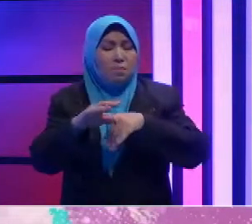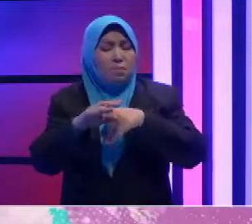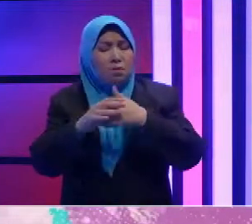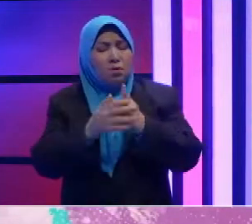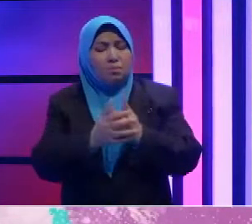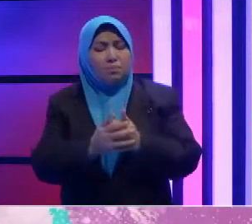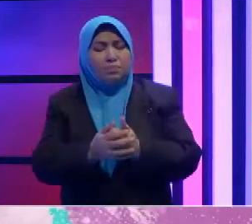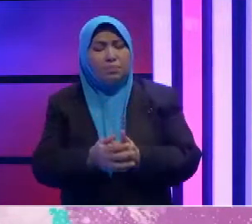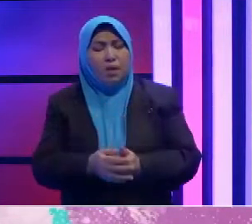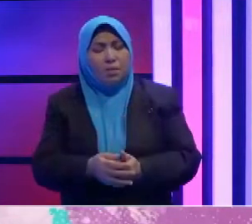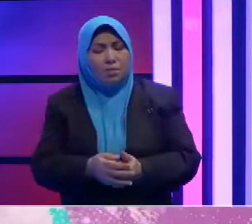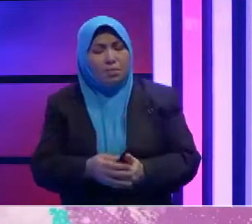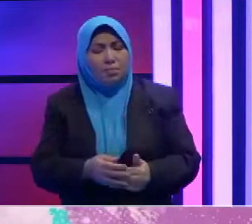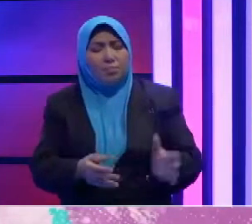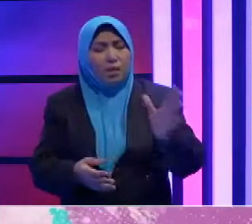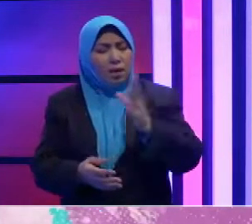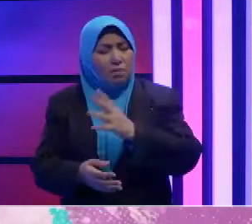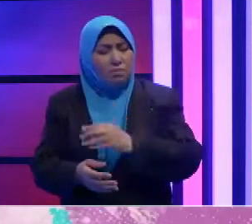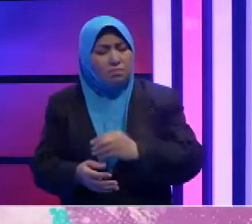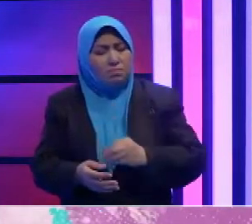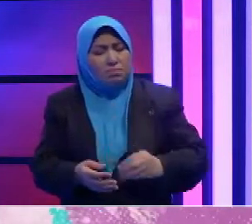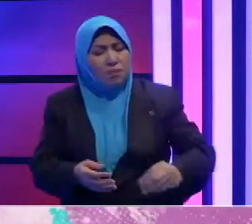دمرناهم